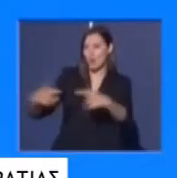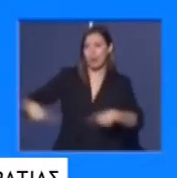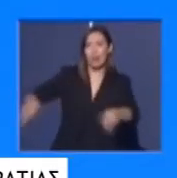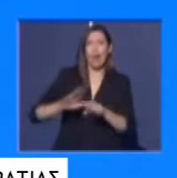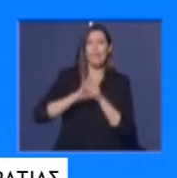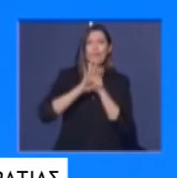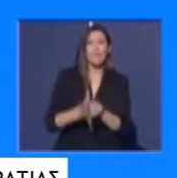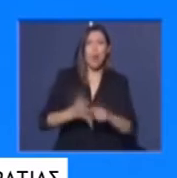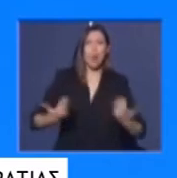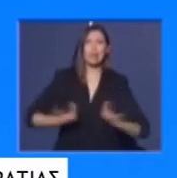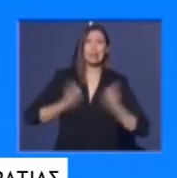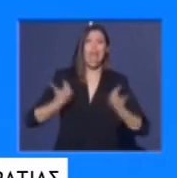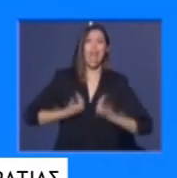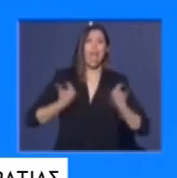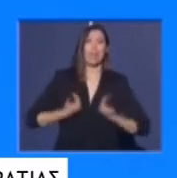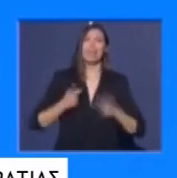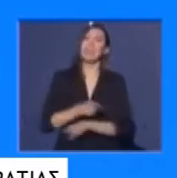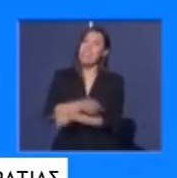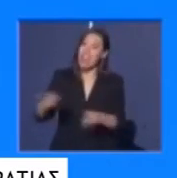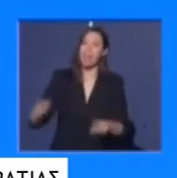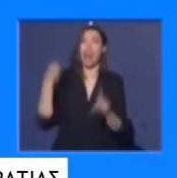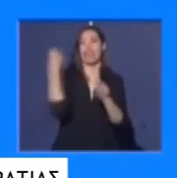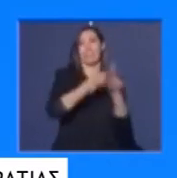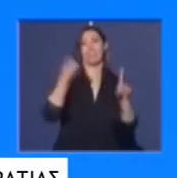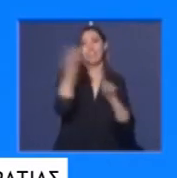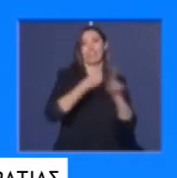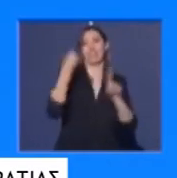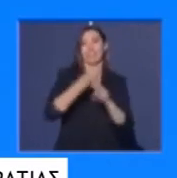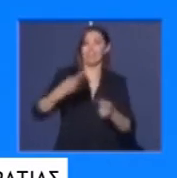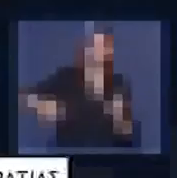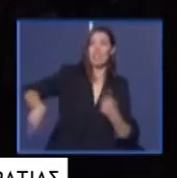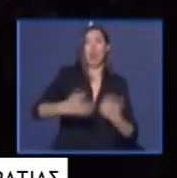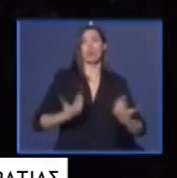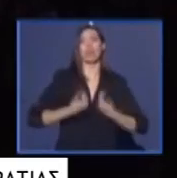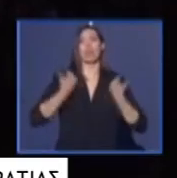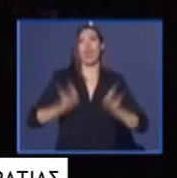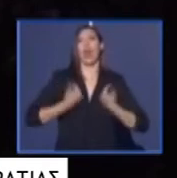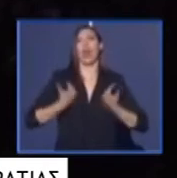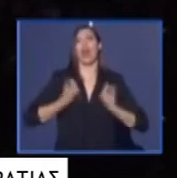νέους ανθρώπους. Για σας αγωνιζόμαστε, για την νεολαία αυτού του τόπου.